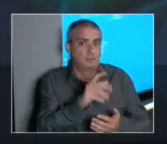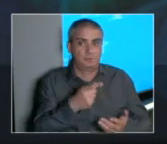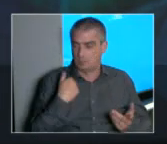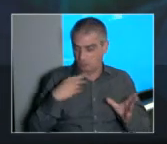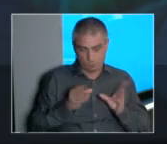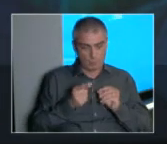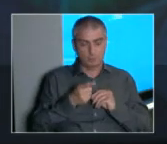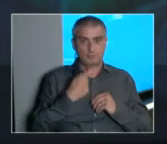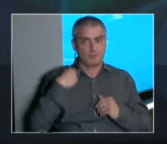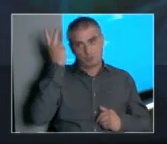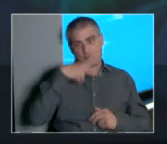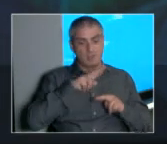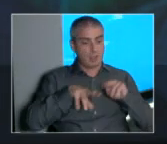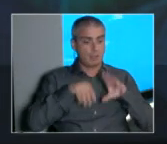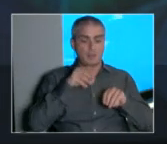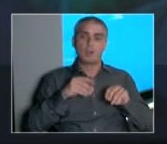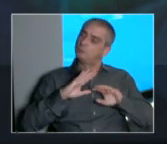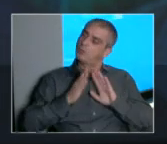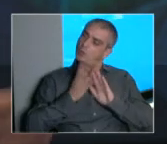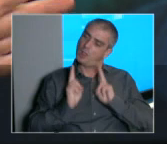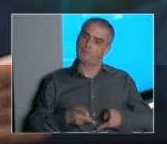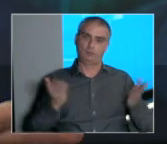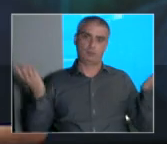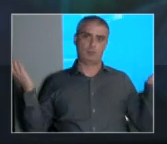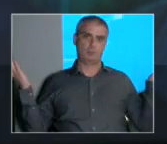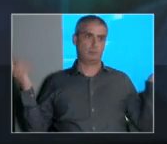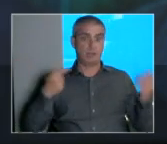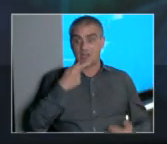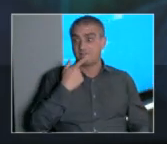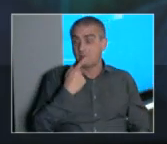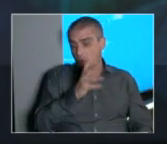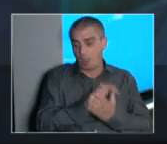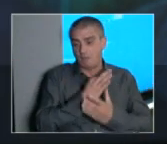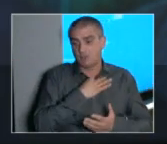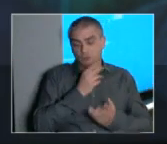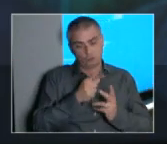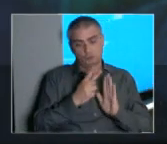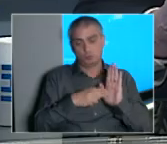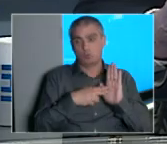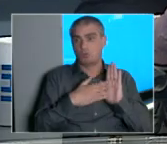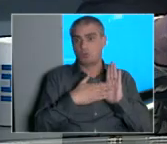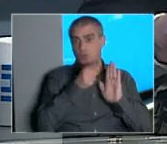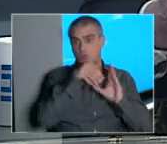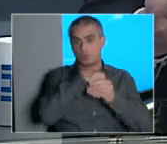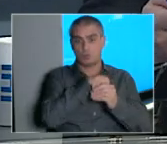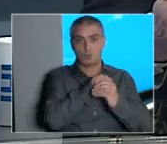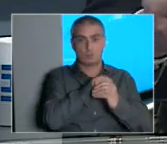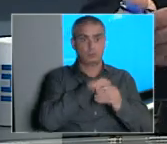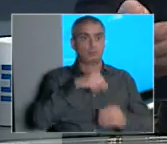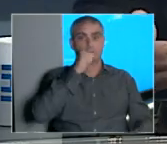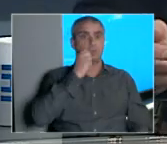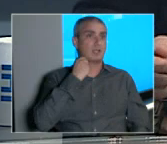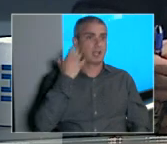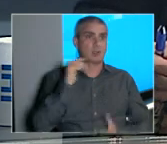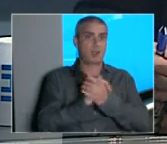גפני אמר בשבוע שעבר הוא חבר שלנו. אנחנו ישבנו איתו, משה, והבנו שאחרי הבחירות הכל פתוח. גפני אמר שבוע שעבר הוא חבר שלנו. יש תמונות שהוא אצלך בבית שותה יין.